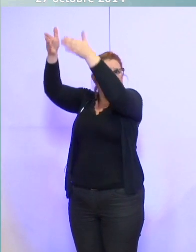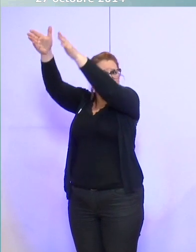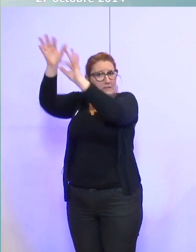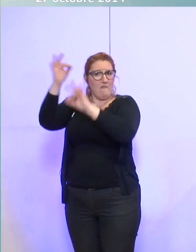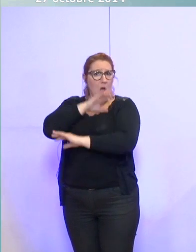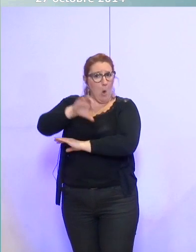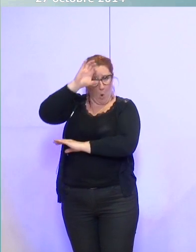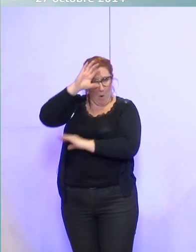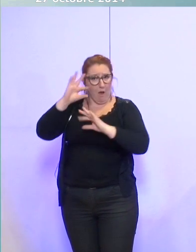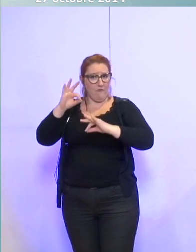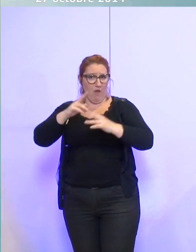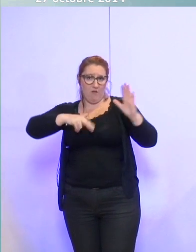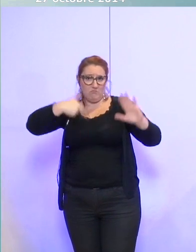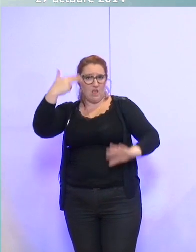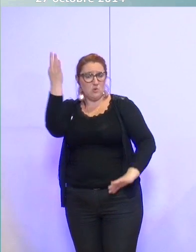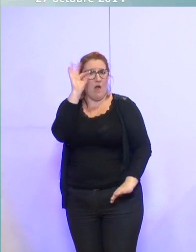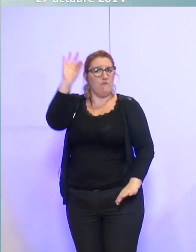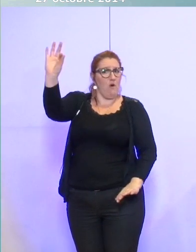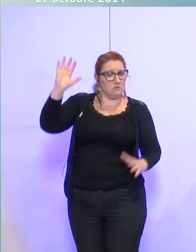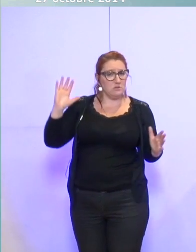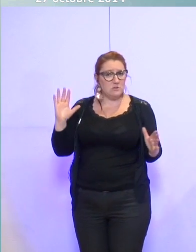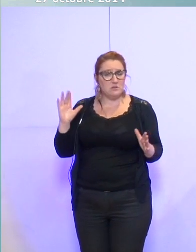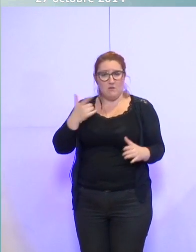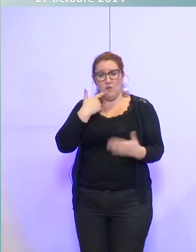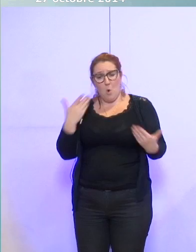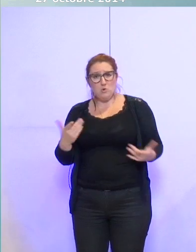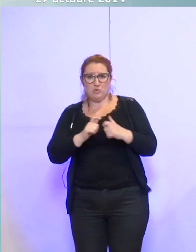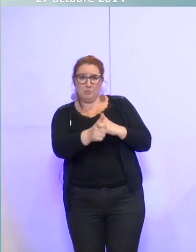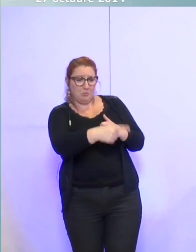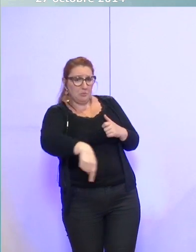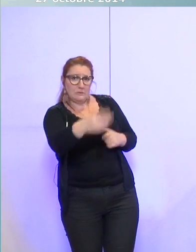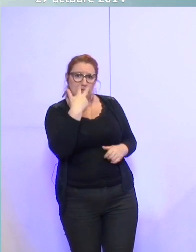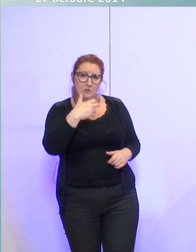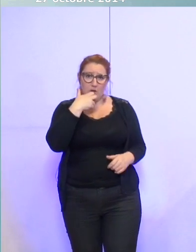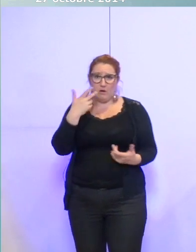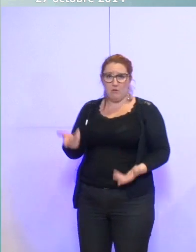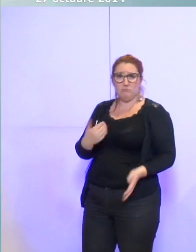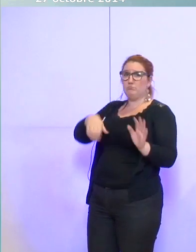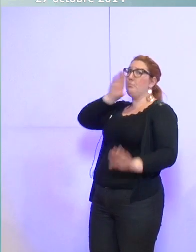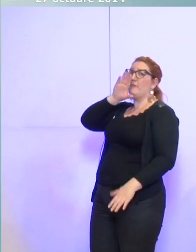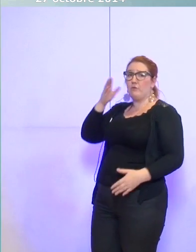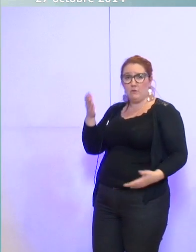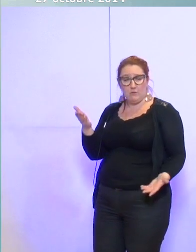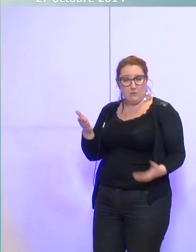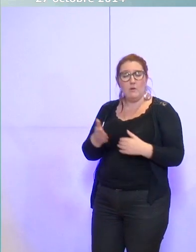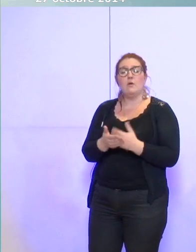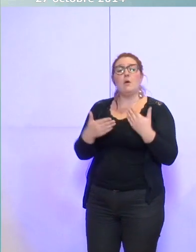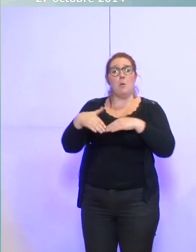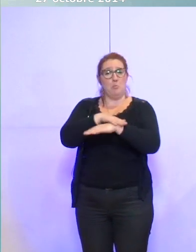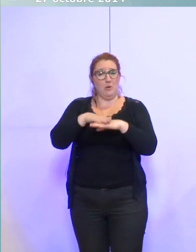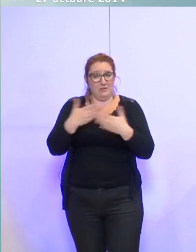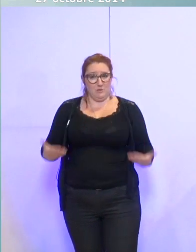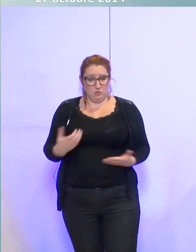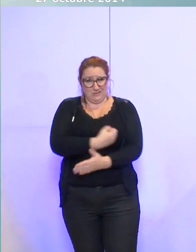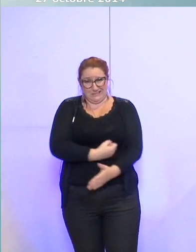niveau national, et qui aujourd'hui ont des conséquences directes pour le quotidien de nos concitoyens. Les politiques d'austérité, telles qu'elles sont appliquées dans un